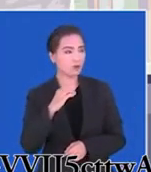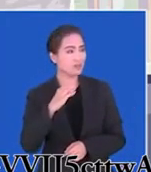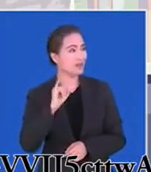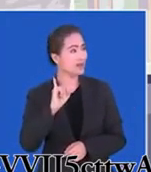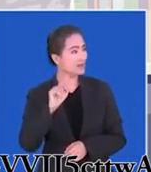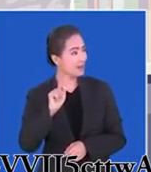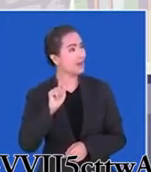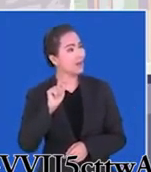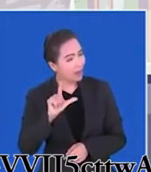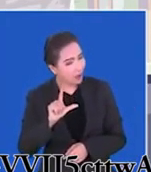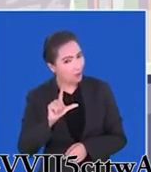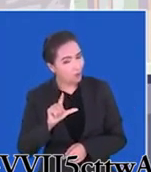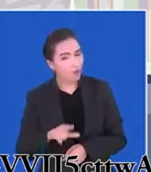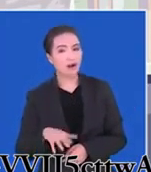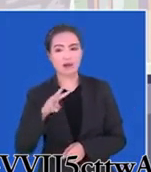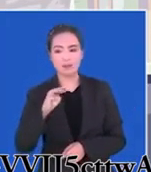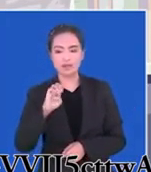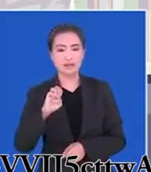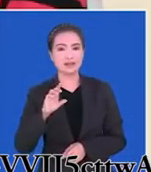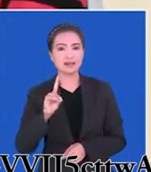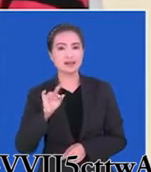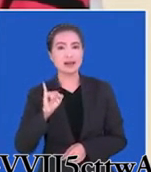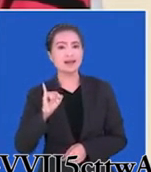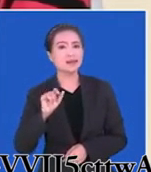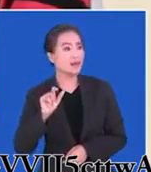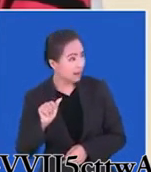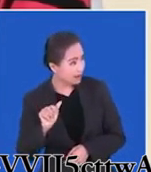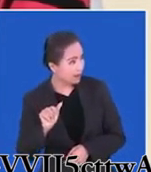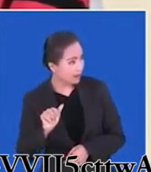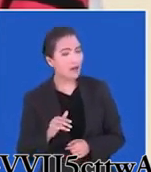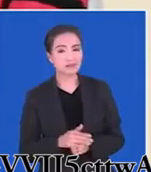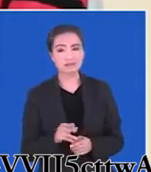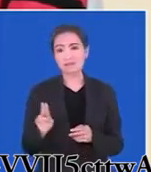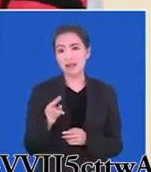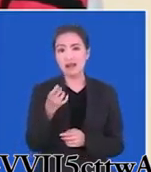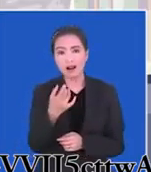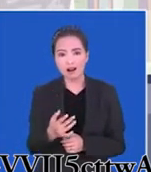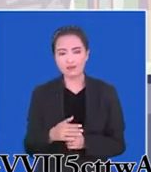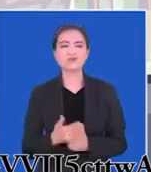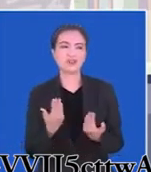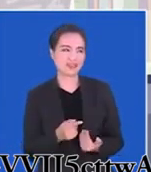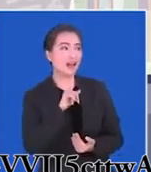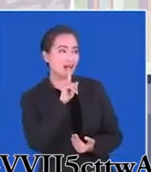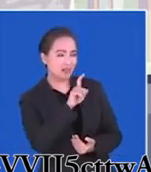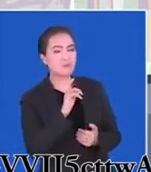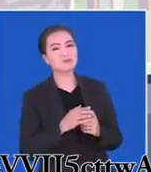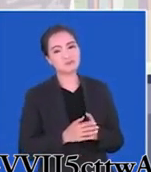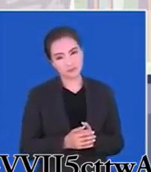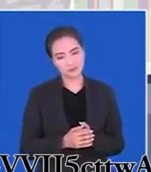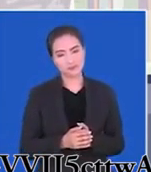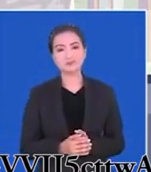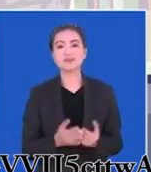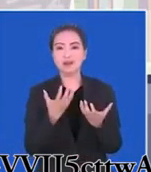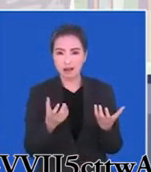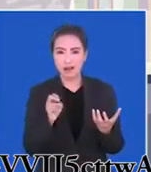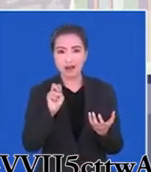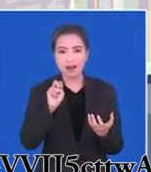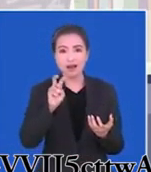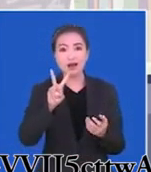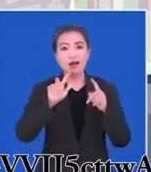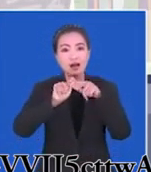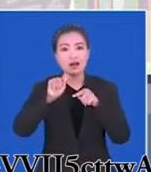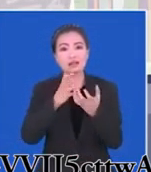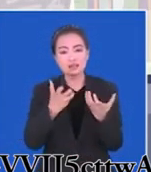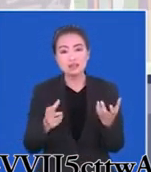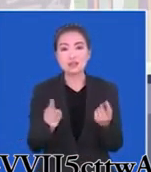ไลน์ว่าเราทำอะไรกับมันได้บ้างใช่ไหมทีนี้วันนี้อยากจะถามพี่จอยว่าถ้าเราจะใช้สื่อสังคมออนไลน์ให้สร้างส